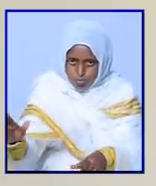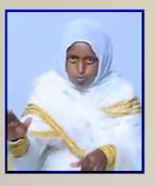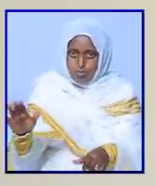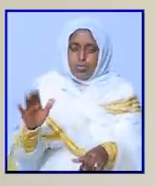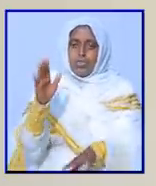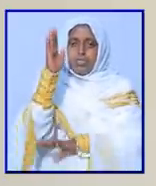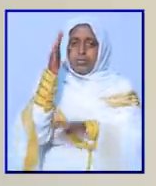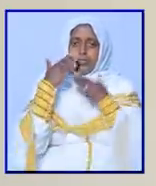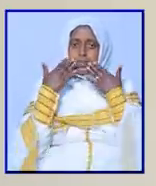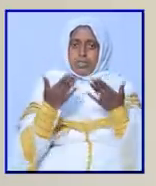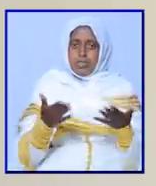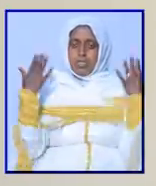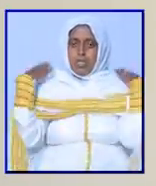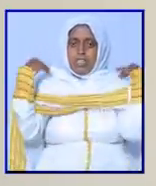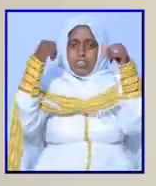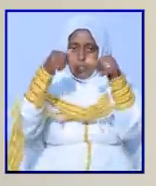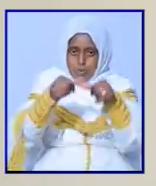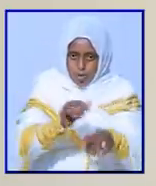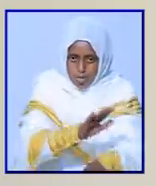ሰነበታችሁ?